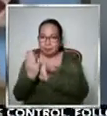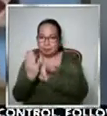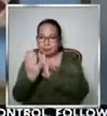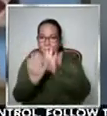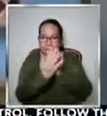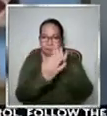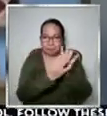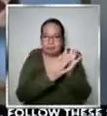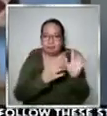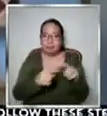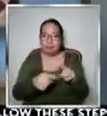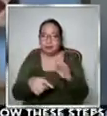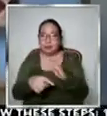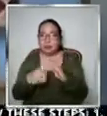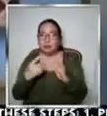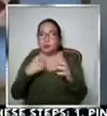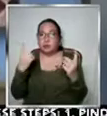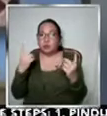literal,